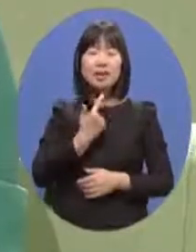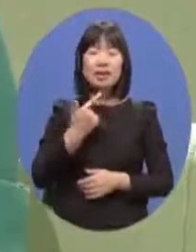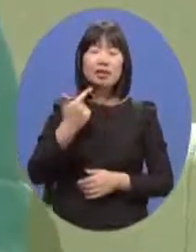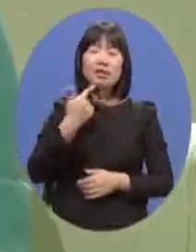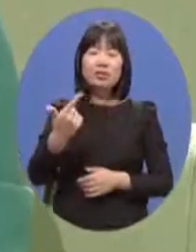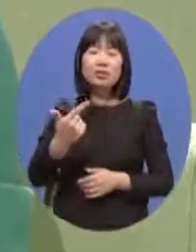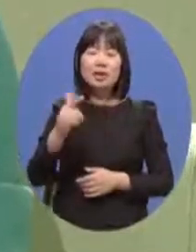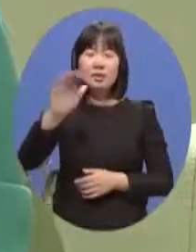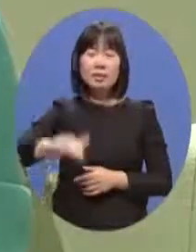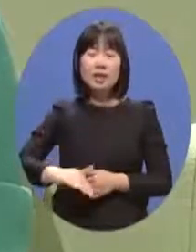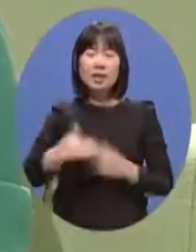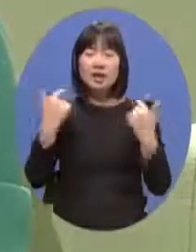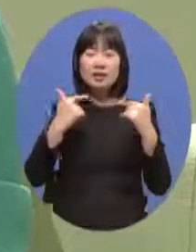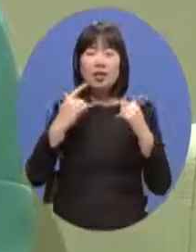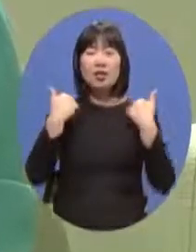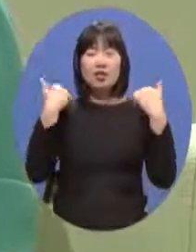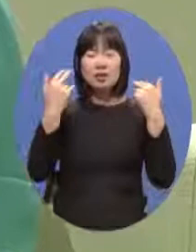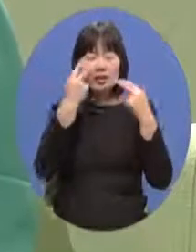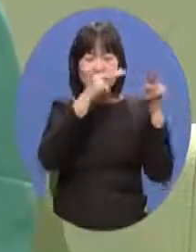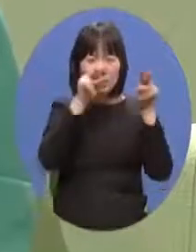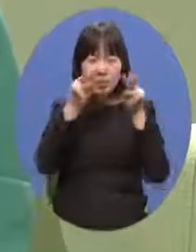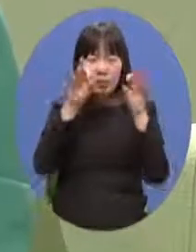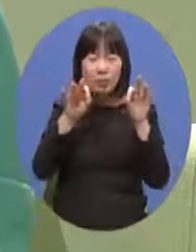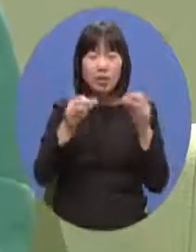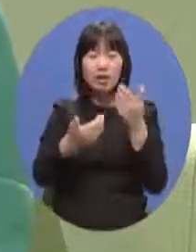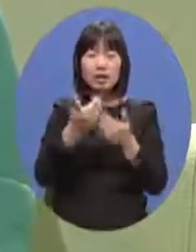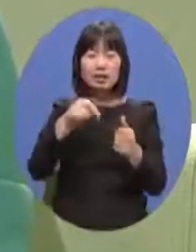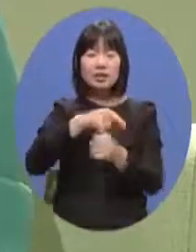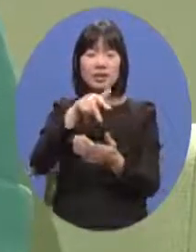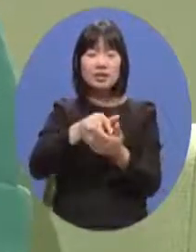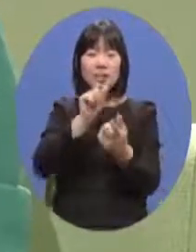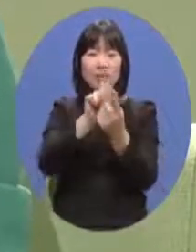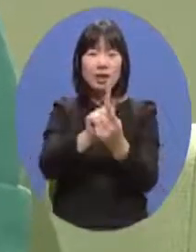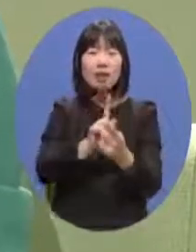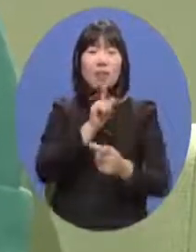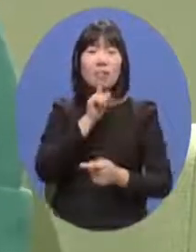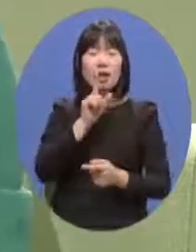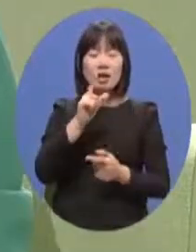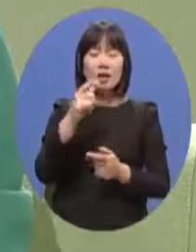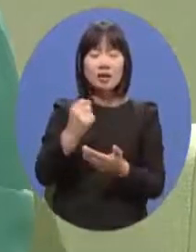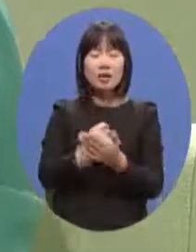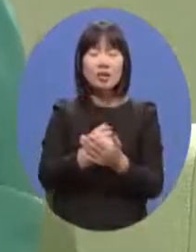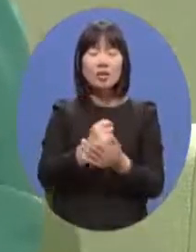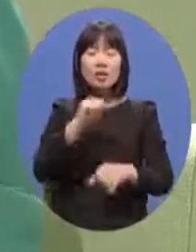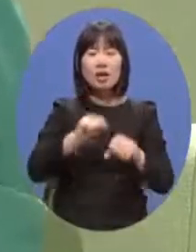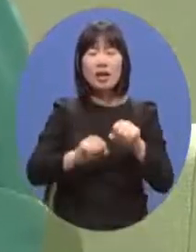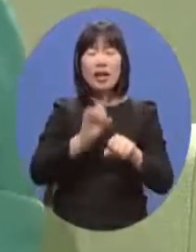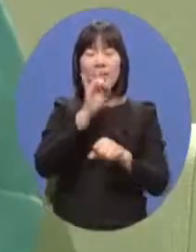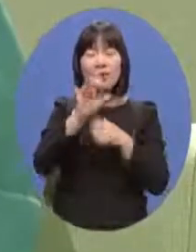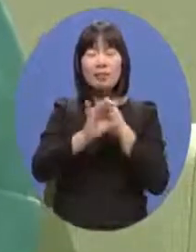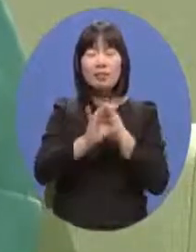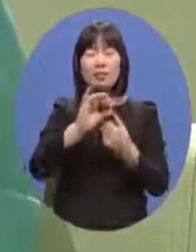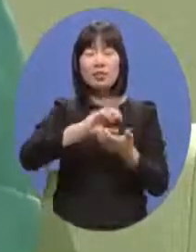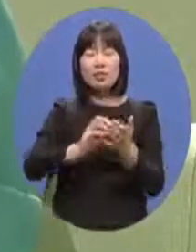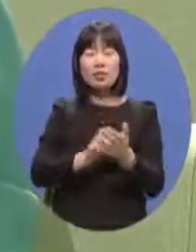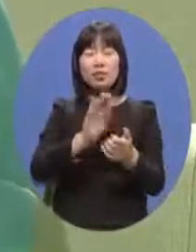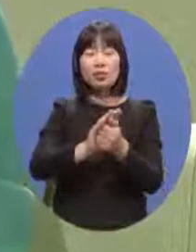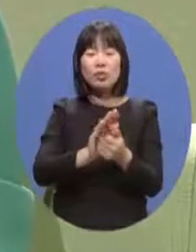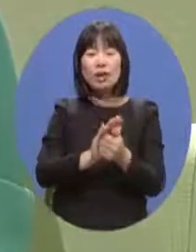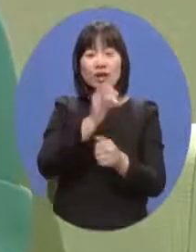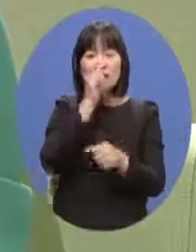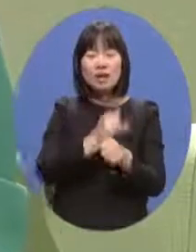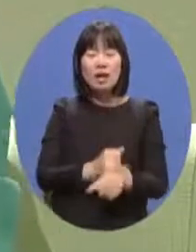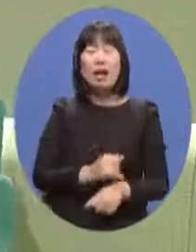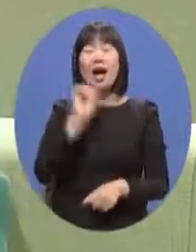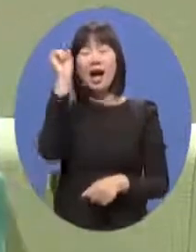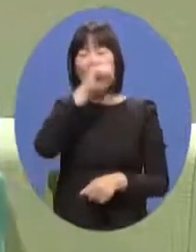미만은요. 항상 어른들이 살펴보고 갈등 상황에서 얘가 말로 해서 안 될 경우에 적절히 도와주셔야 아이가